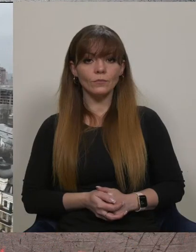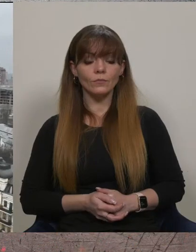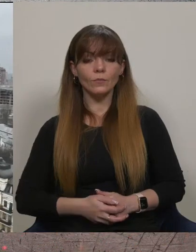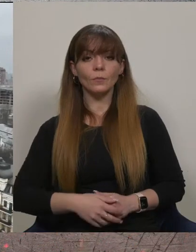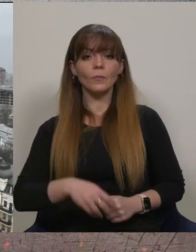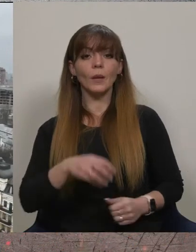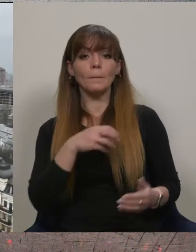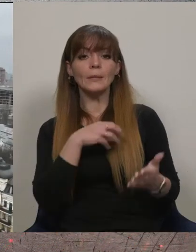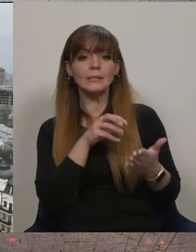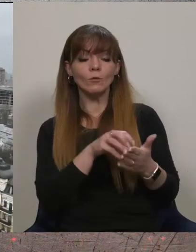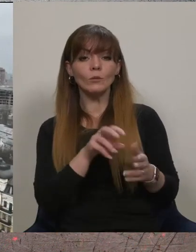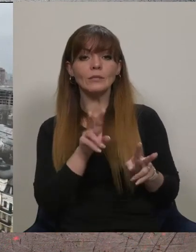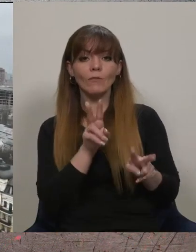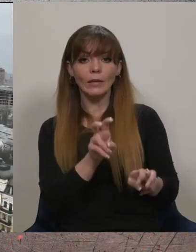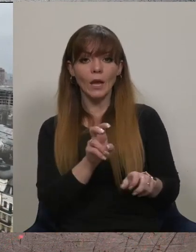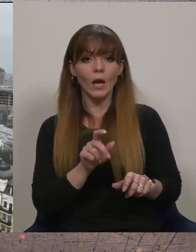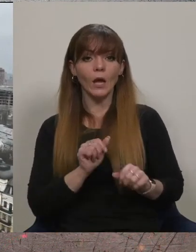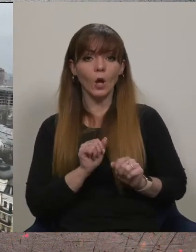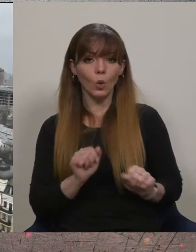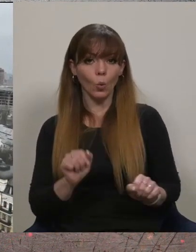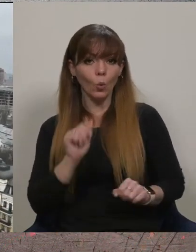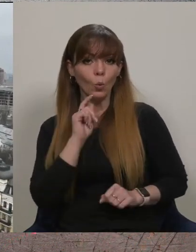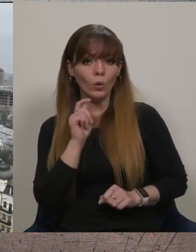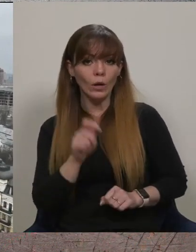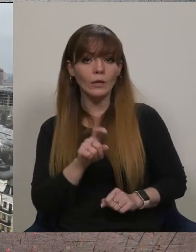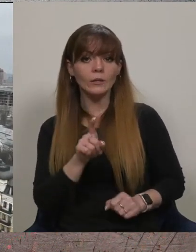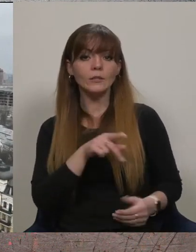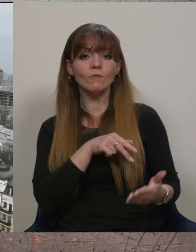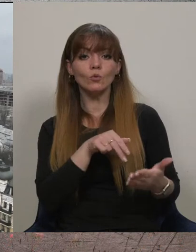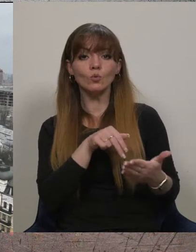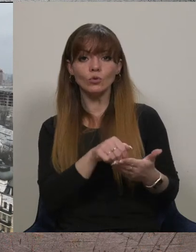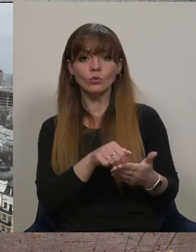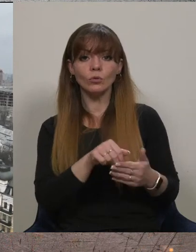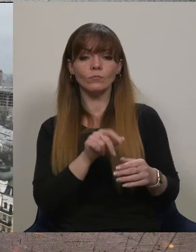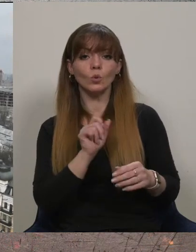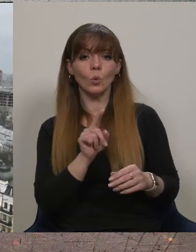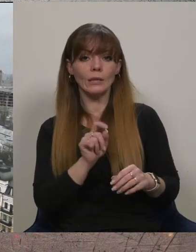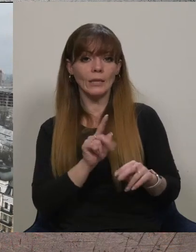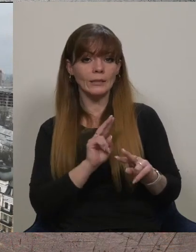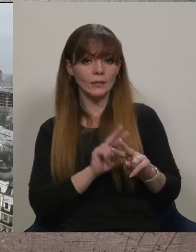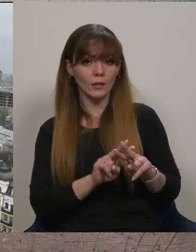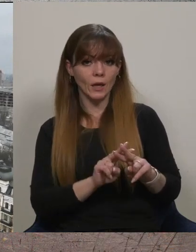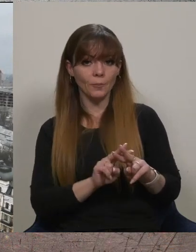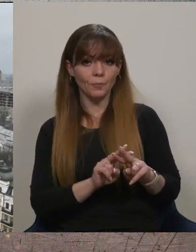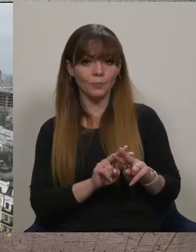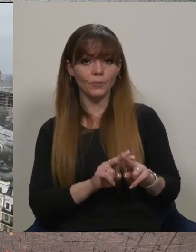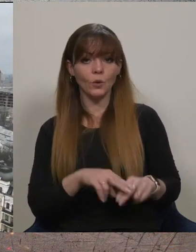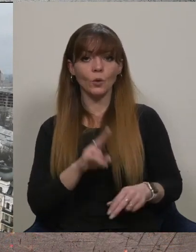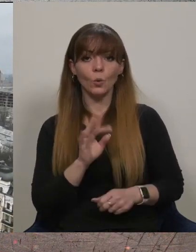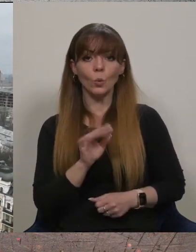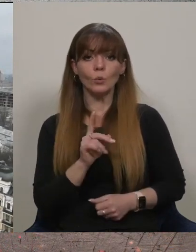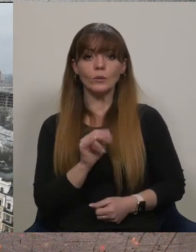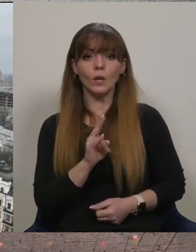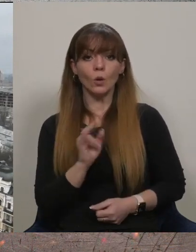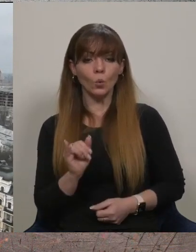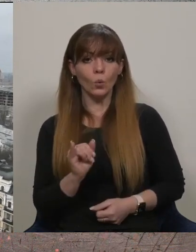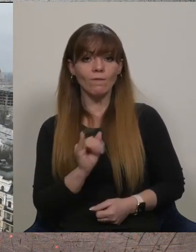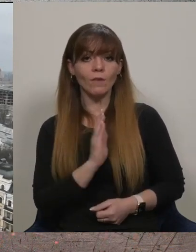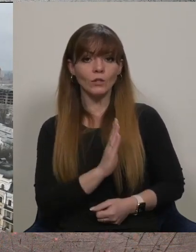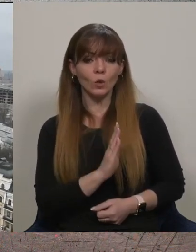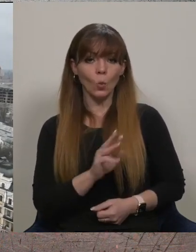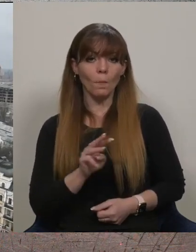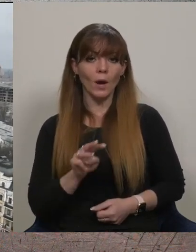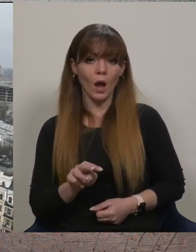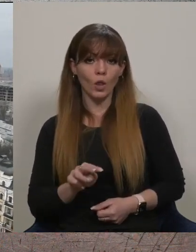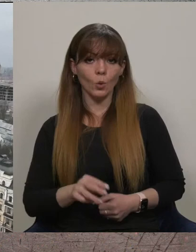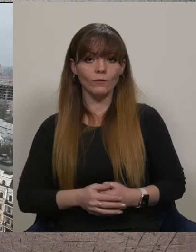Присвоєно звання Герой України з врученням ордена Золота Зірка козаку Василю